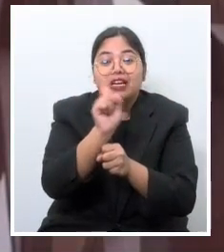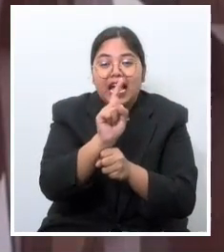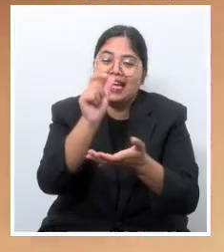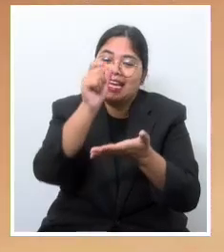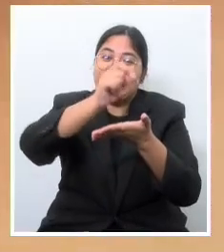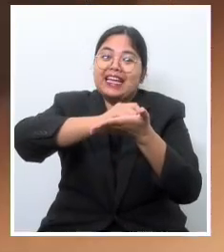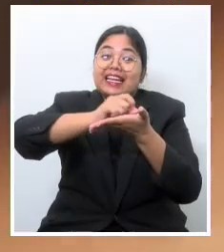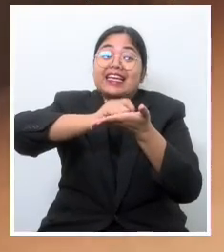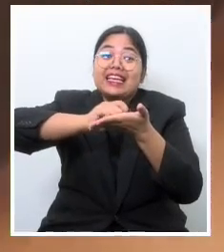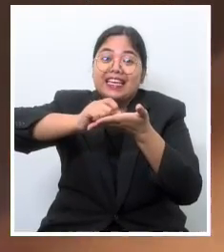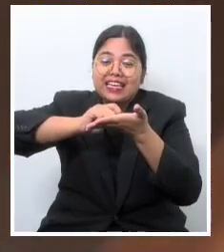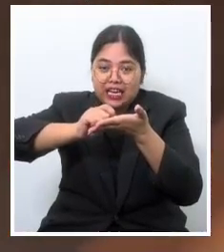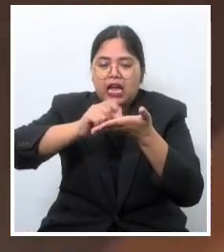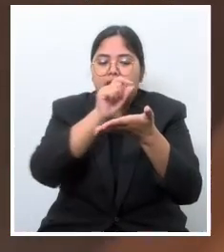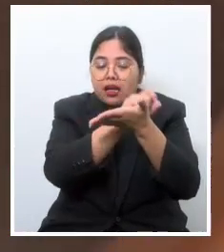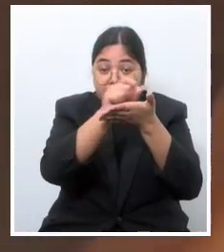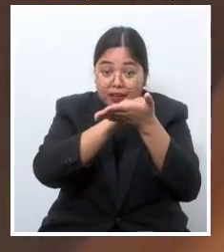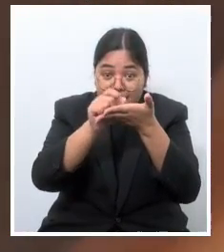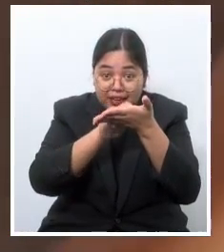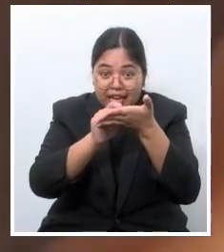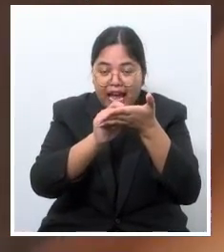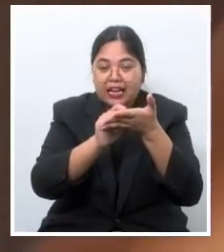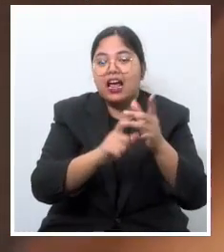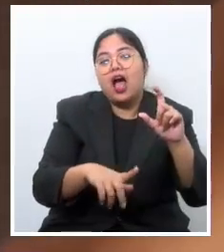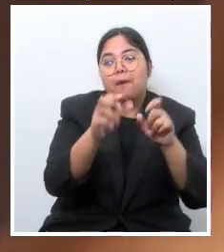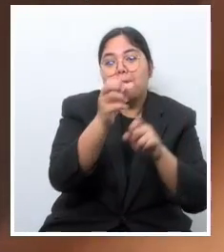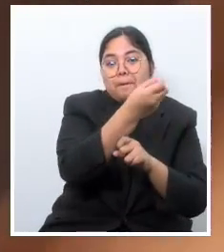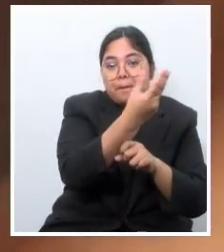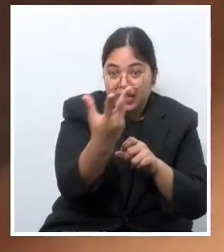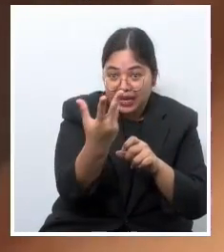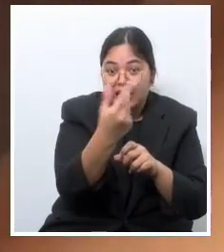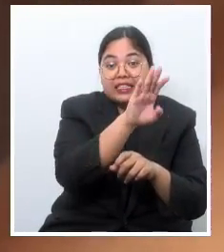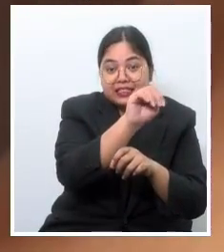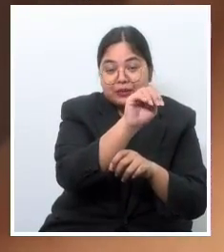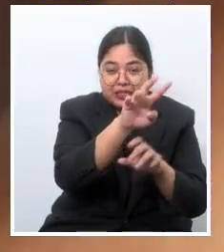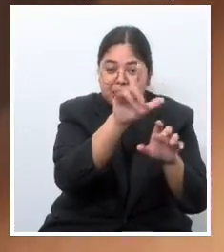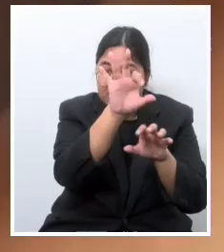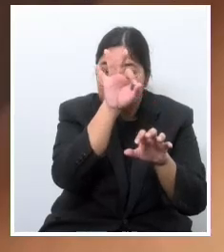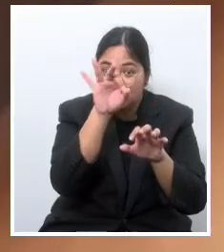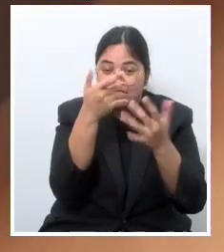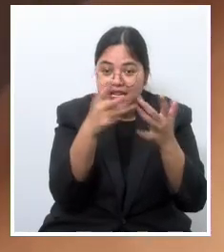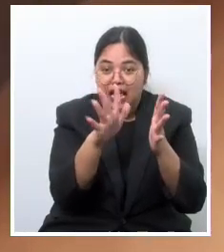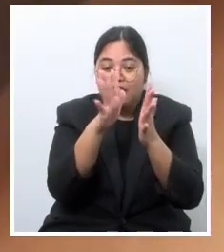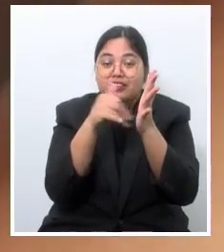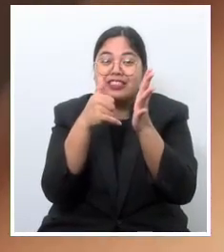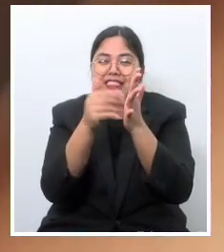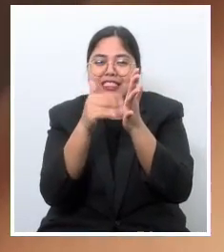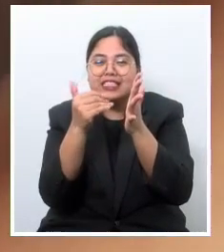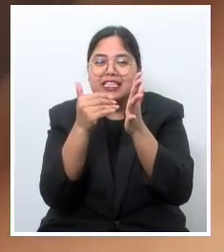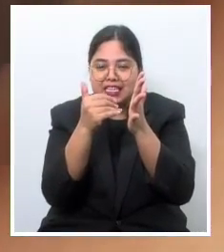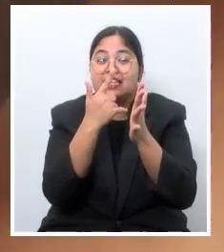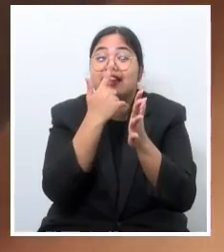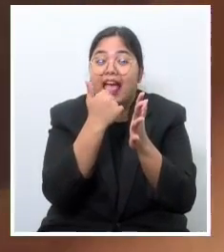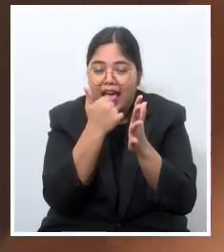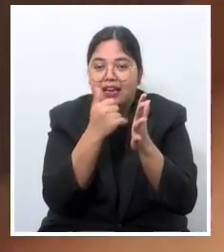สออ่าเขียนพยันเขียนพยัญชนะต้นส่วนสระทั้งหมดนั้นจะใช้สีที่เป็นสีแจ่มๆเส้นสีแดงเป็น